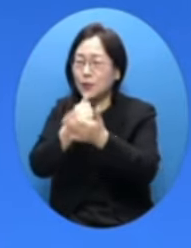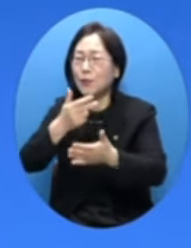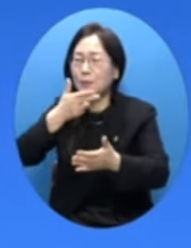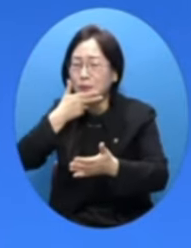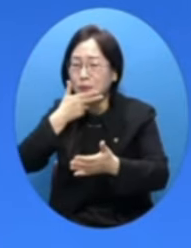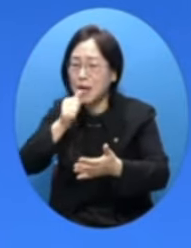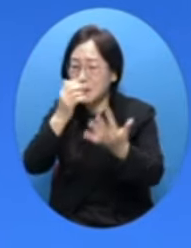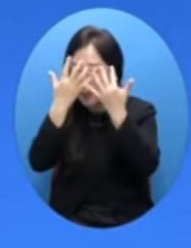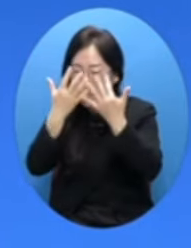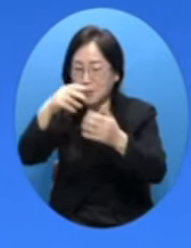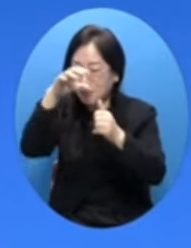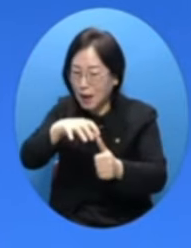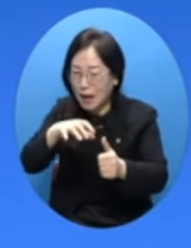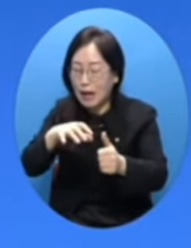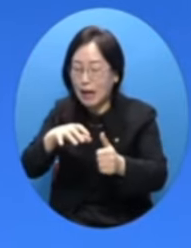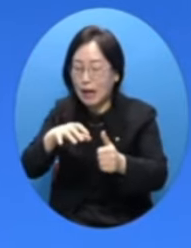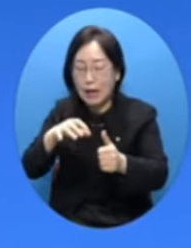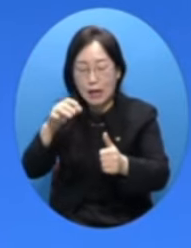것을 알게 되었습니다. 그래서